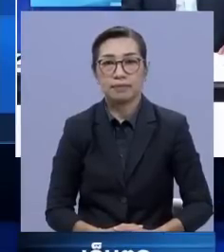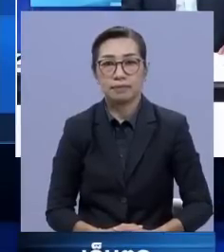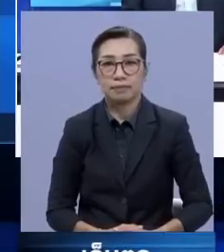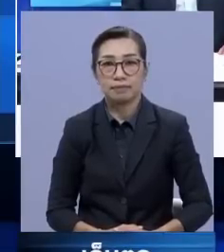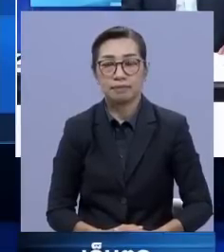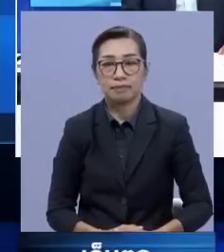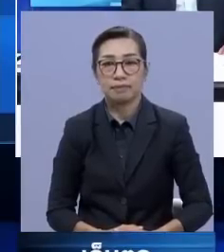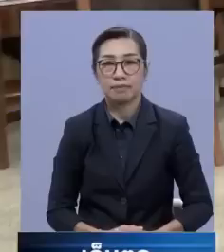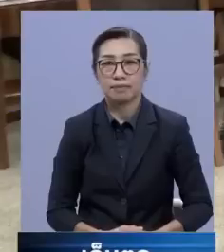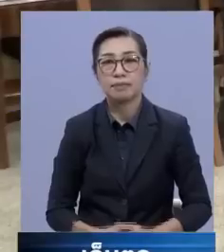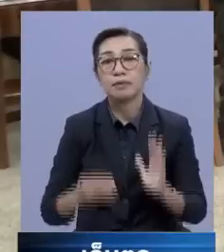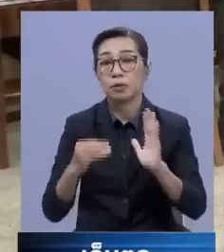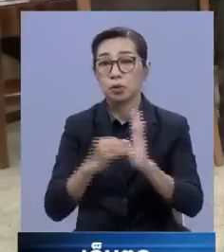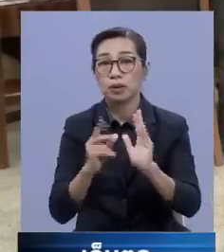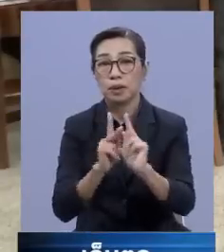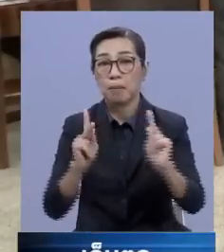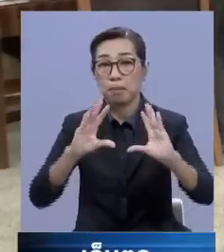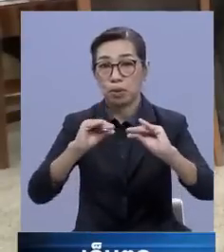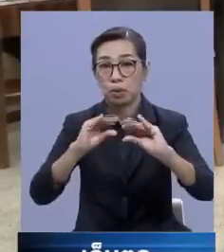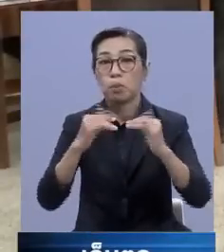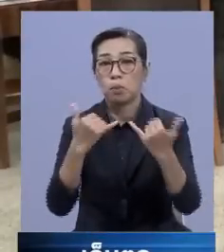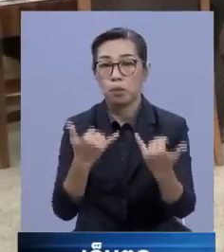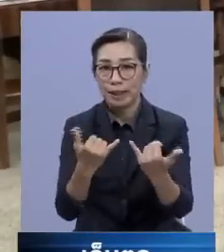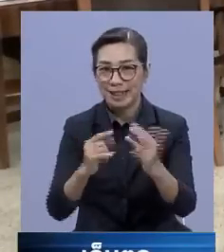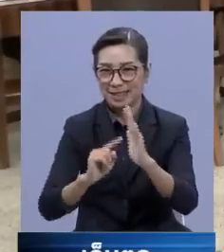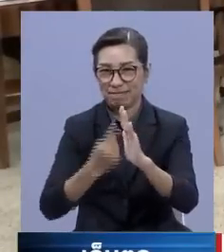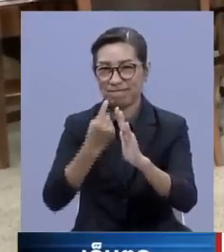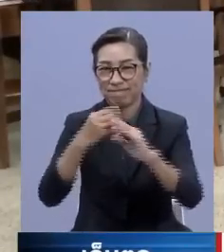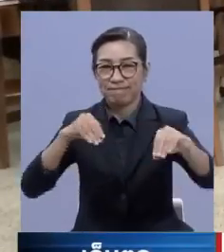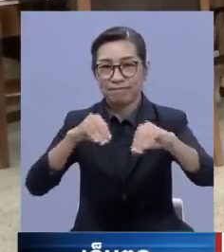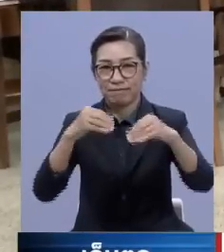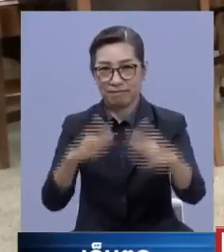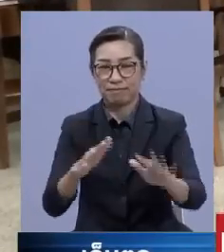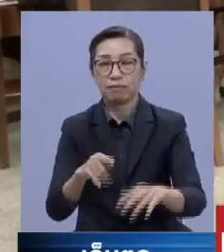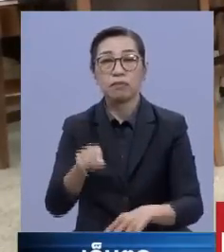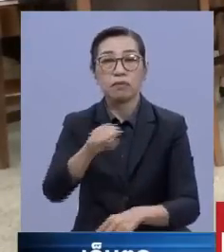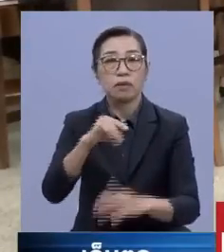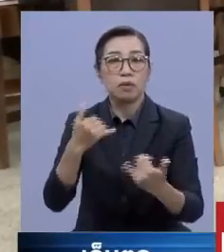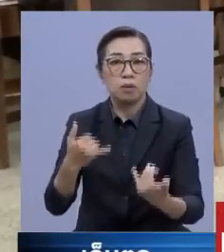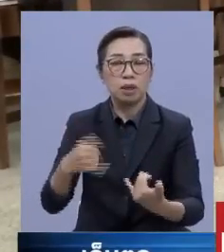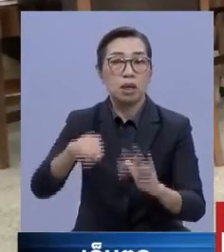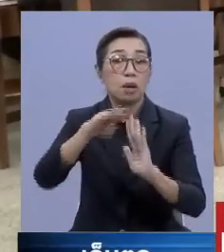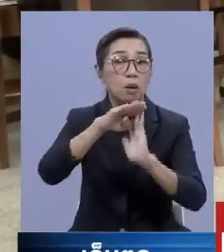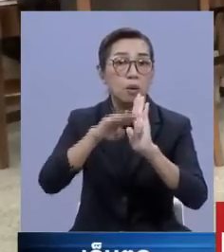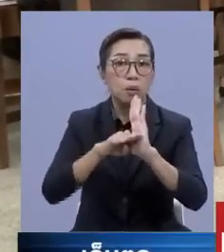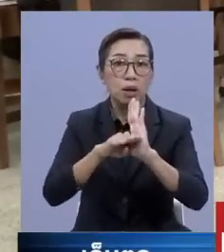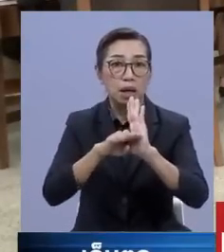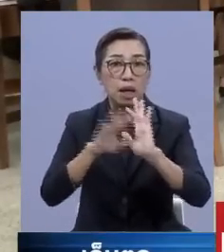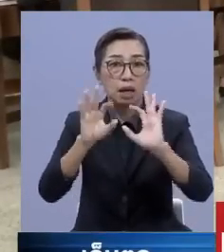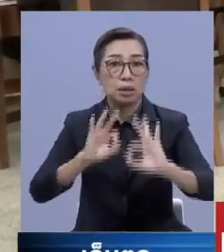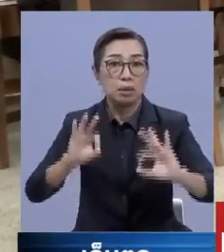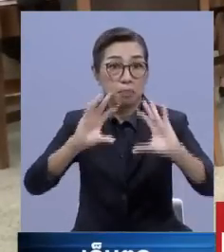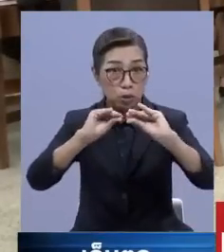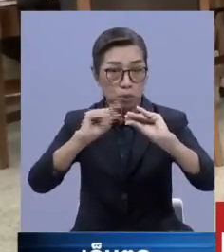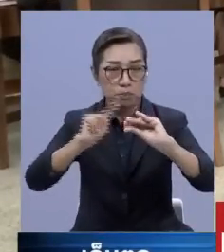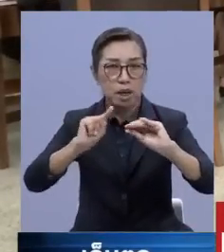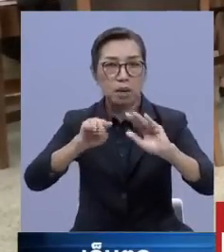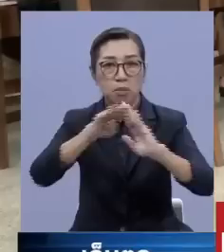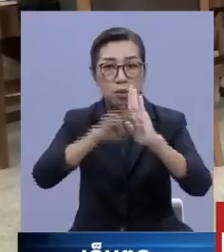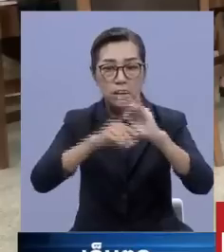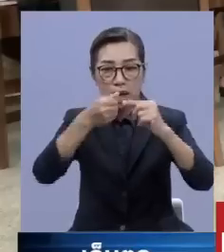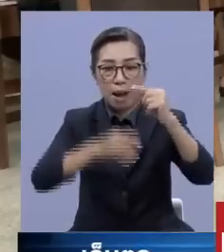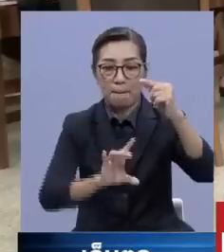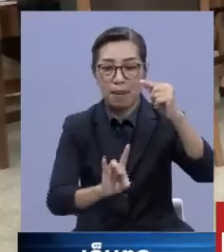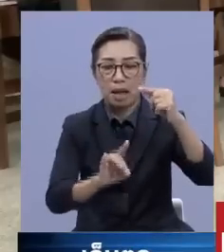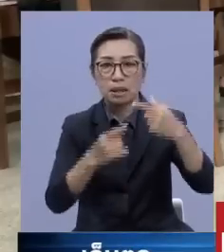การประชุมสภากรุงเทพมหานครในวันนี้ก็กำลังจะเริ่มต้นขึ้นแล้วนะคะซึ่งวันนี้ก็มีวาระในการประชุมทั้งหมด8วาระแต่วาระส